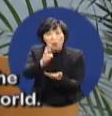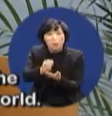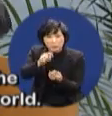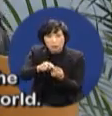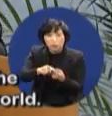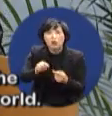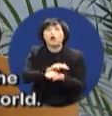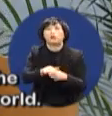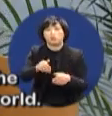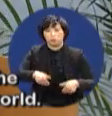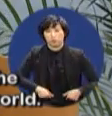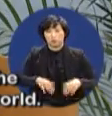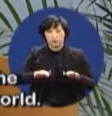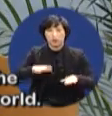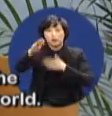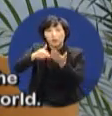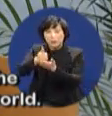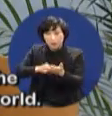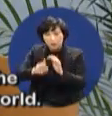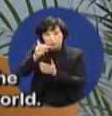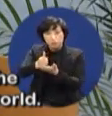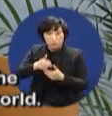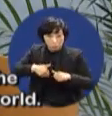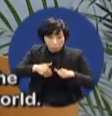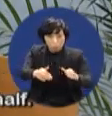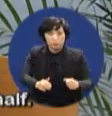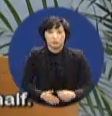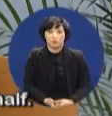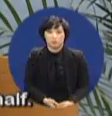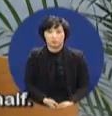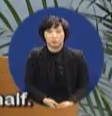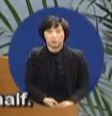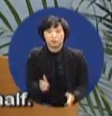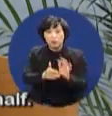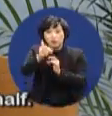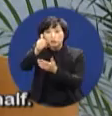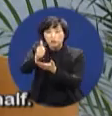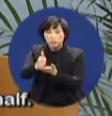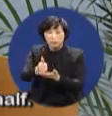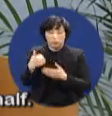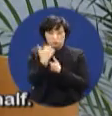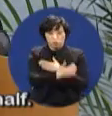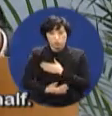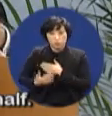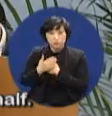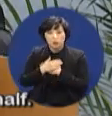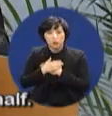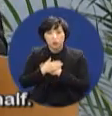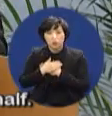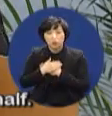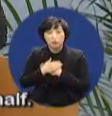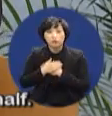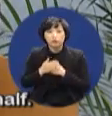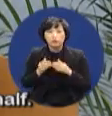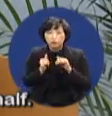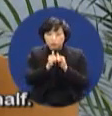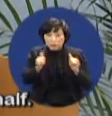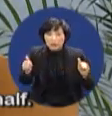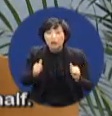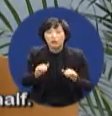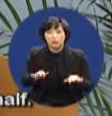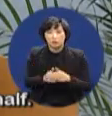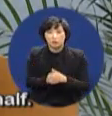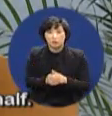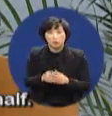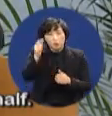법적으로 해결하려고 하나님의 아들 예수를 보내서 예수가 자기 육체로 인간의 법죄로